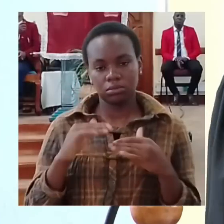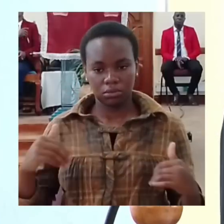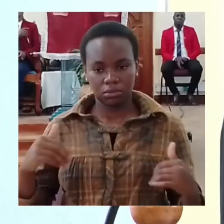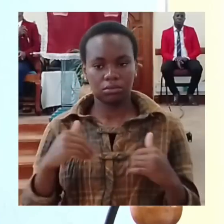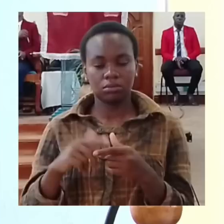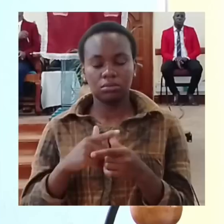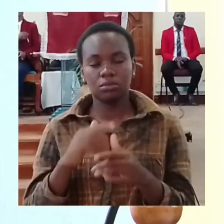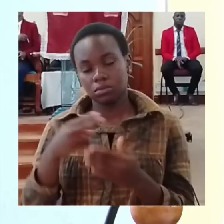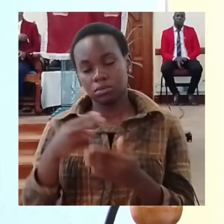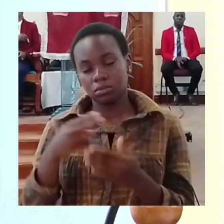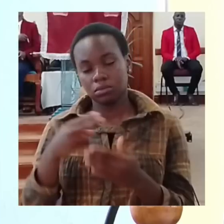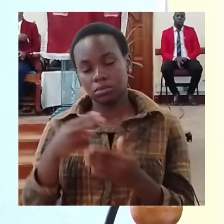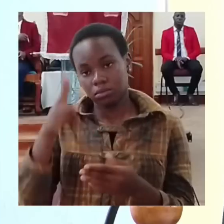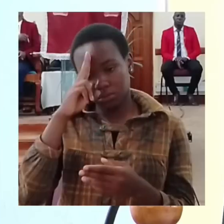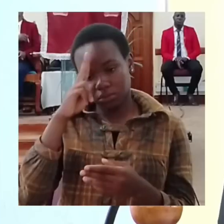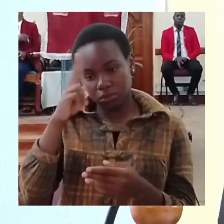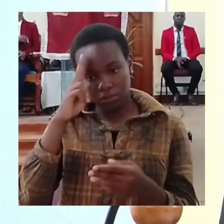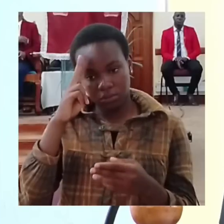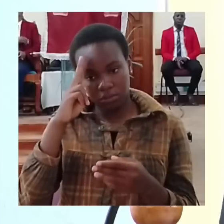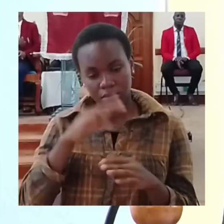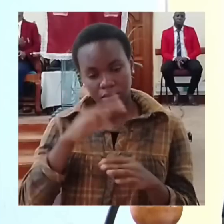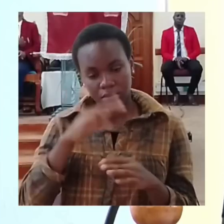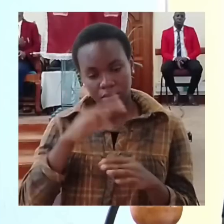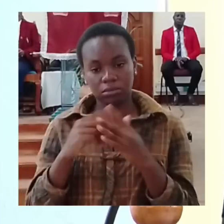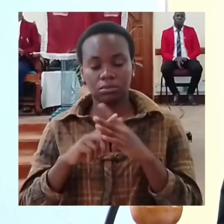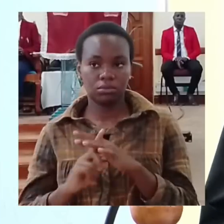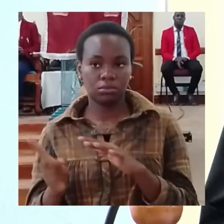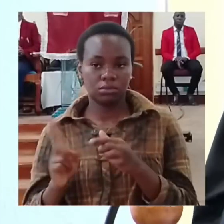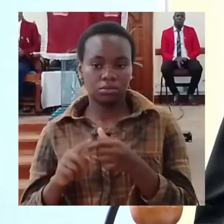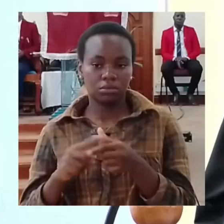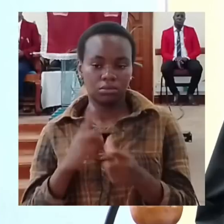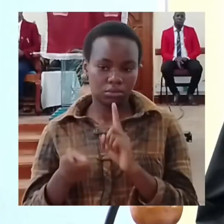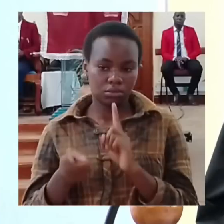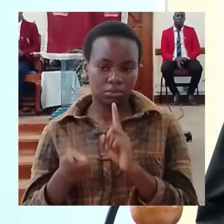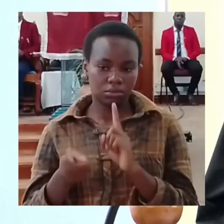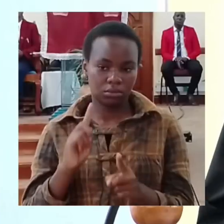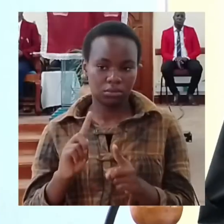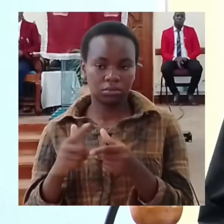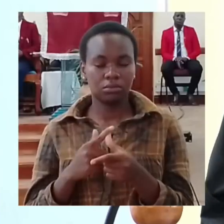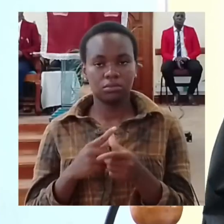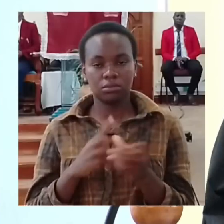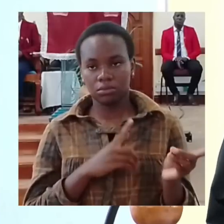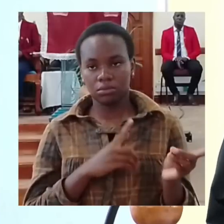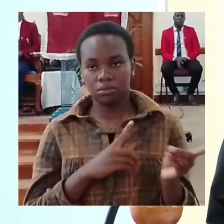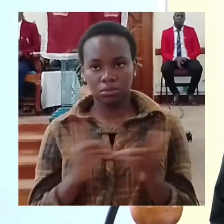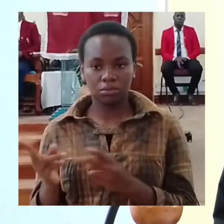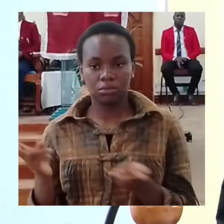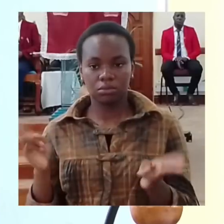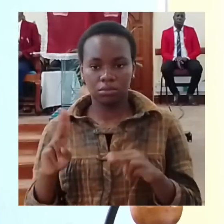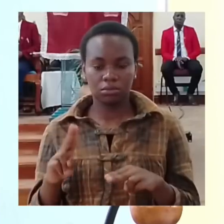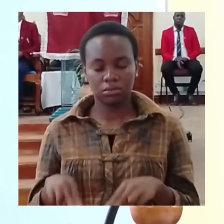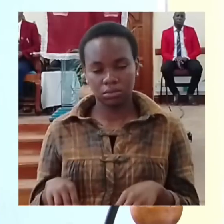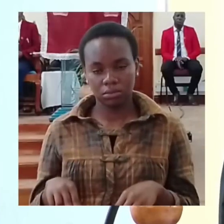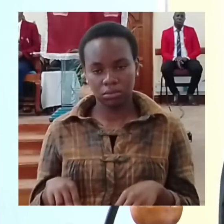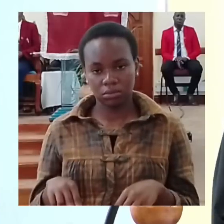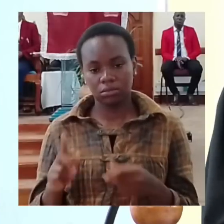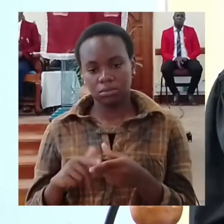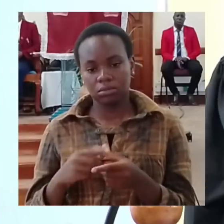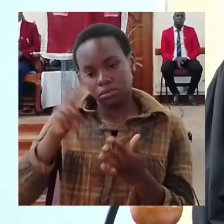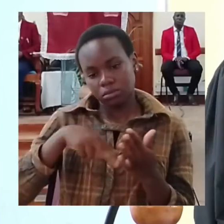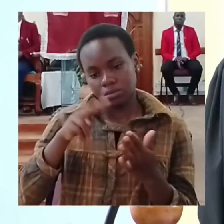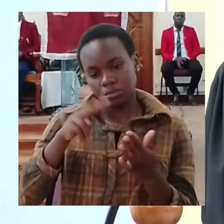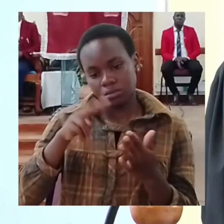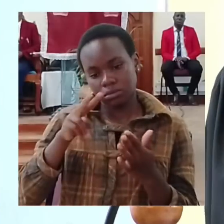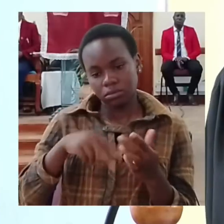nacio ni cianjia kura kuma Giligali, agiteng'era agika uria we ekwenda. Ona ngithoma na hau